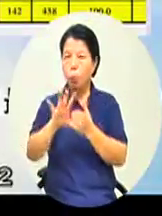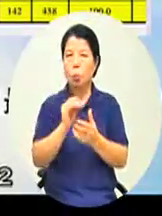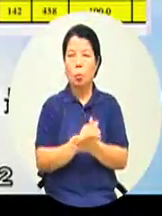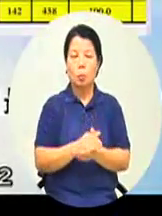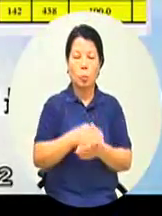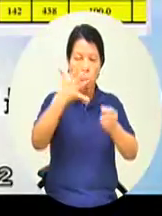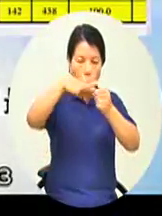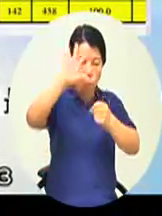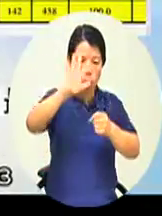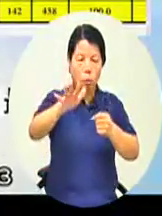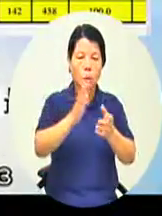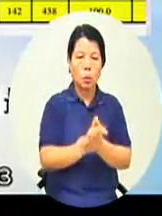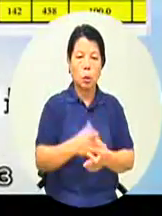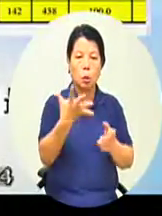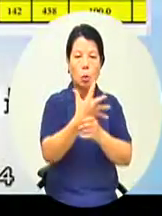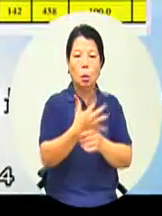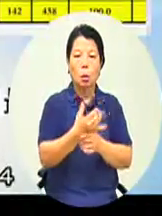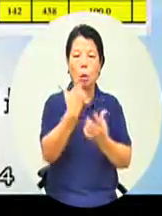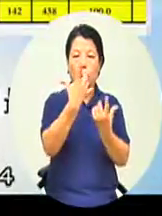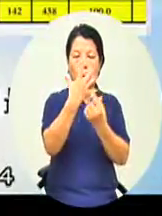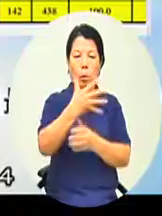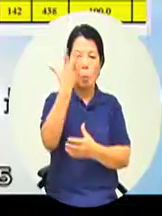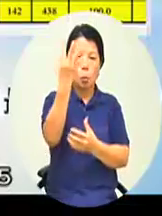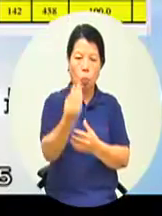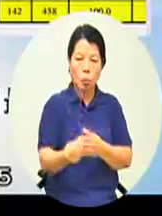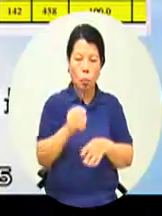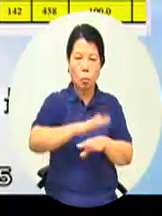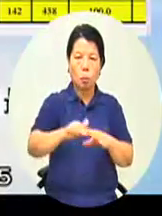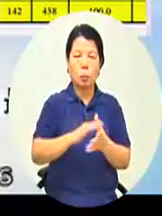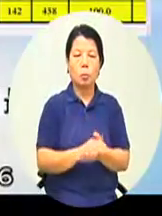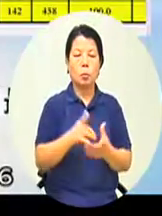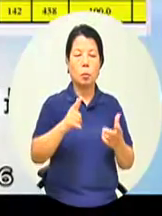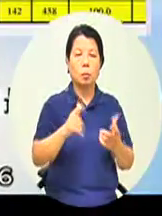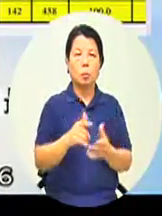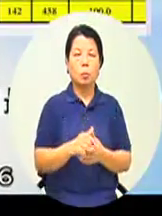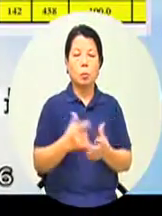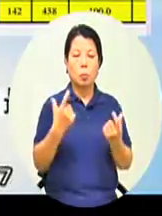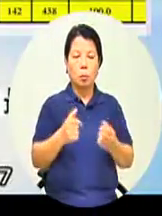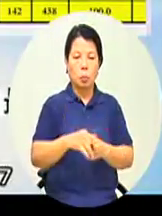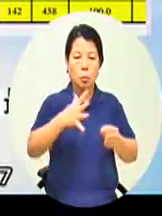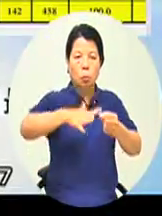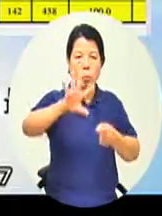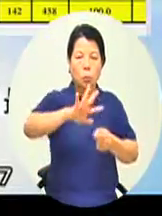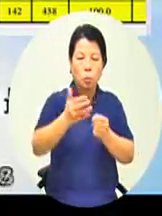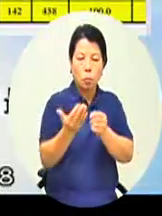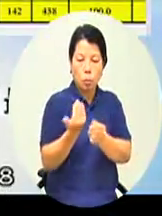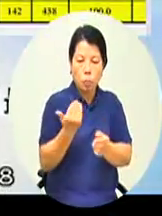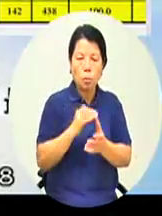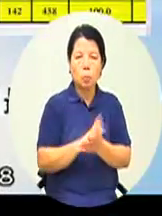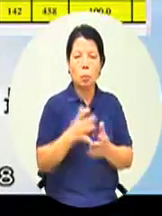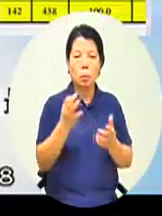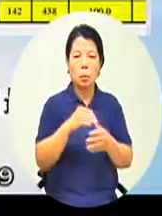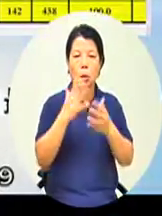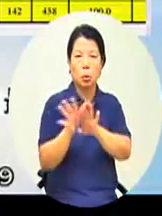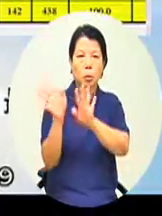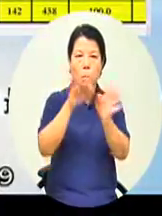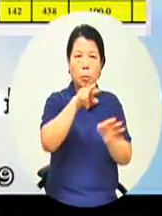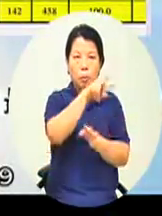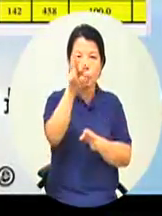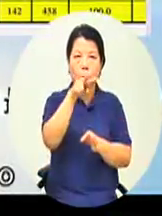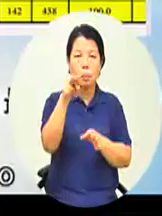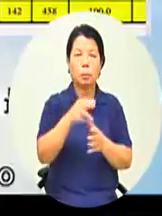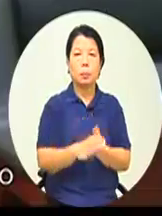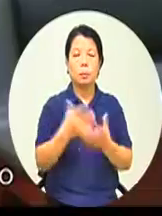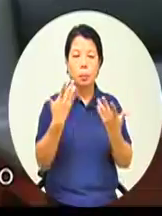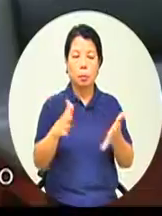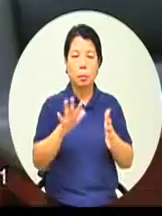就数字又往下掉。但是我们可以知道，就是说在这个到高中 之前，我们所有的情形可以看得出来，就是说